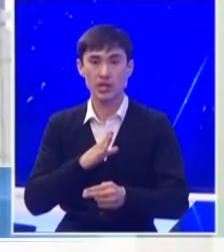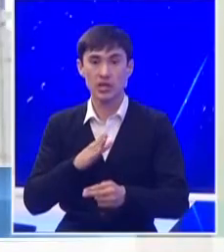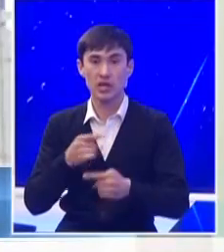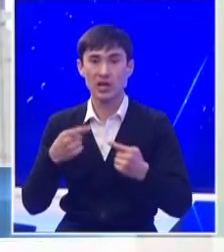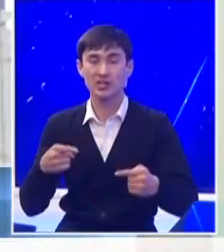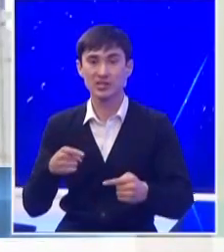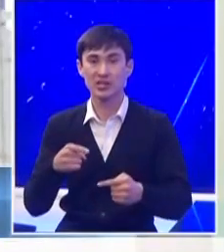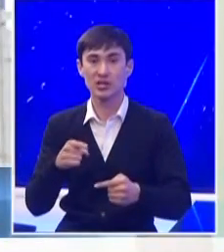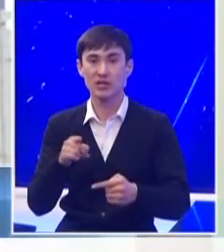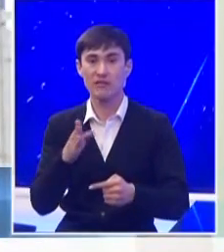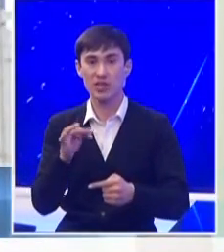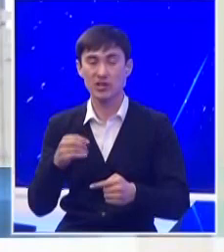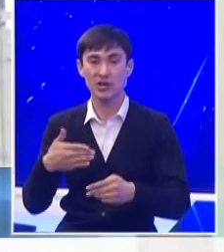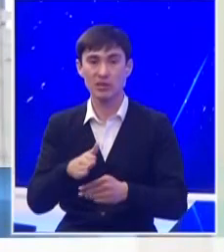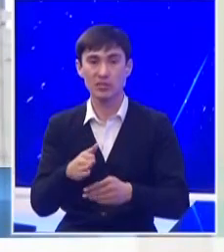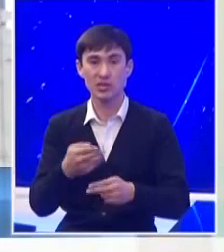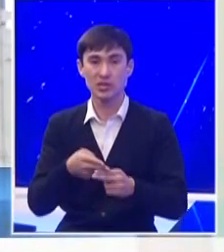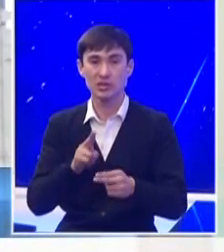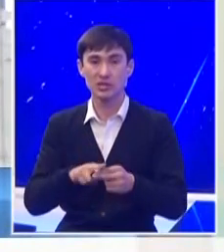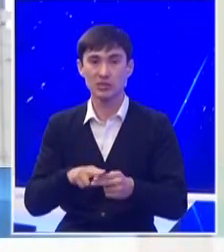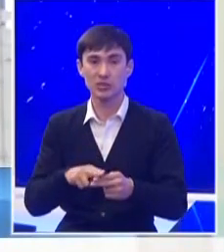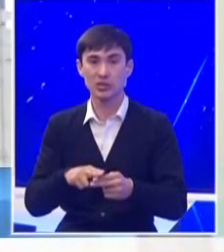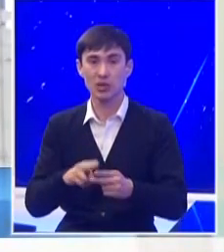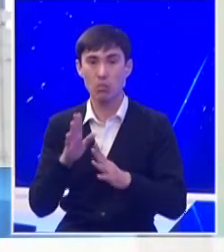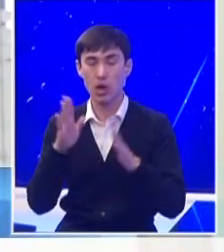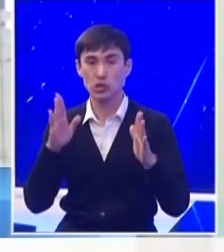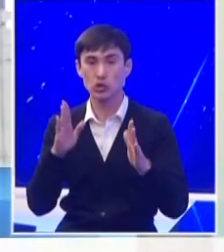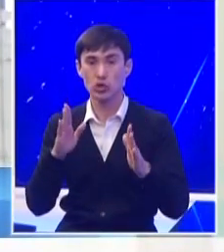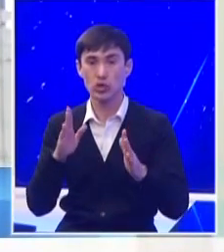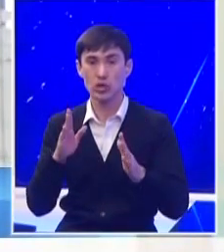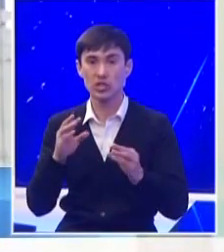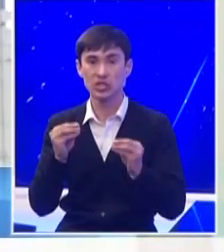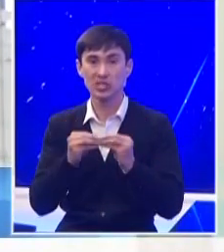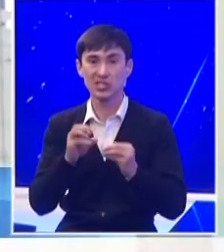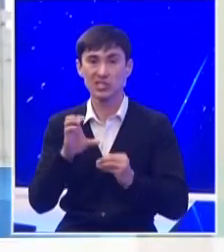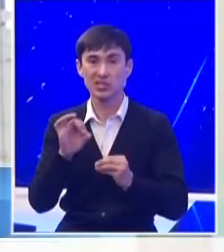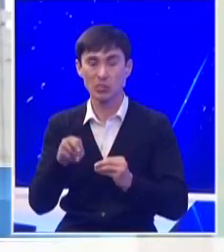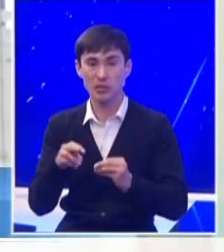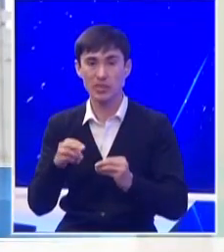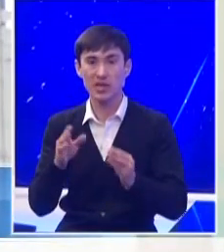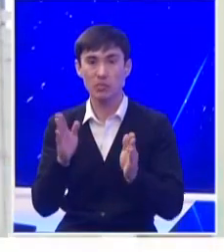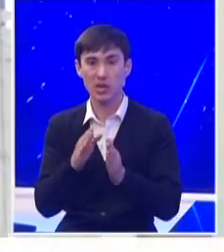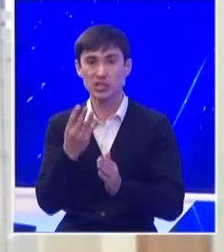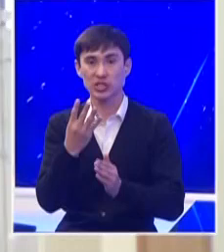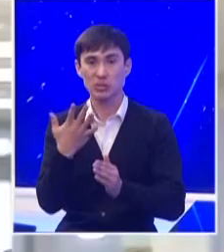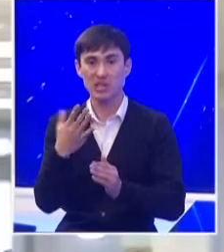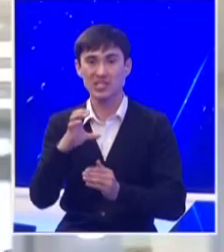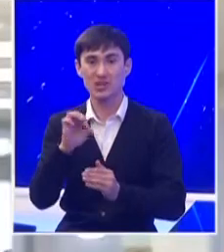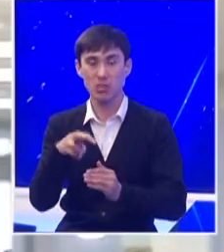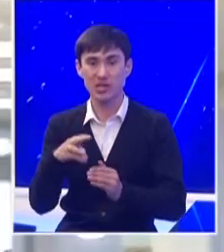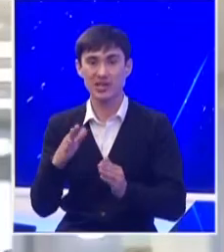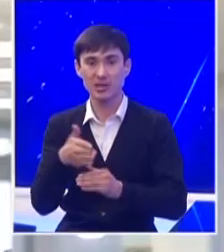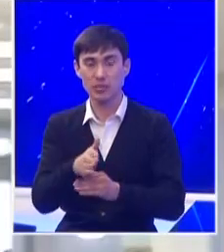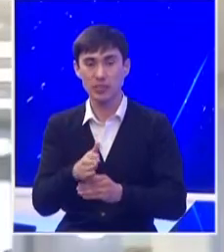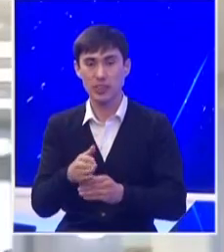рыб. Самое, скажем так, самый большой экземпляр порядка 10 сантиметров, самый маленький 4-5 сантиметров.